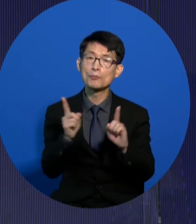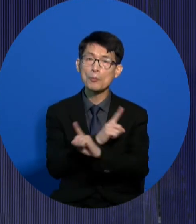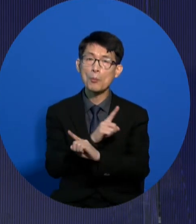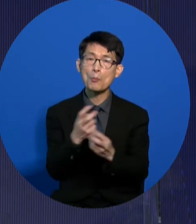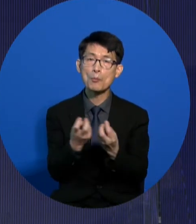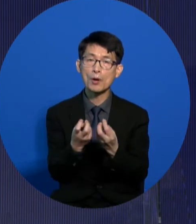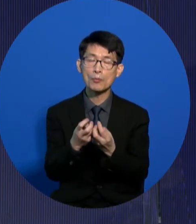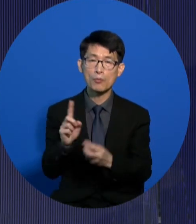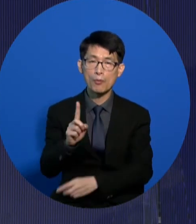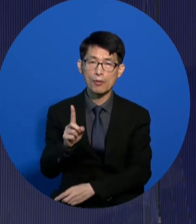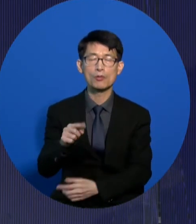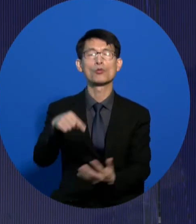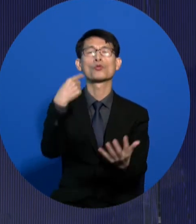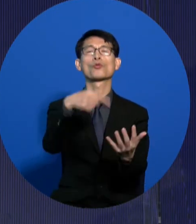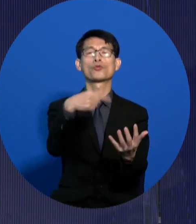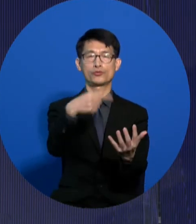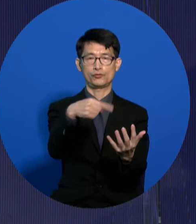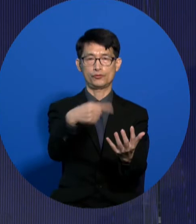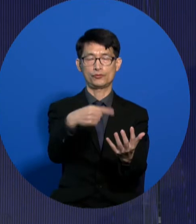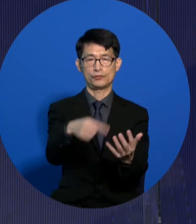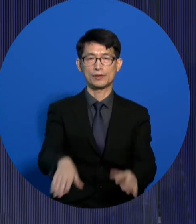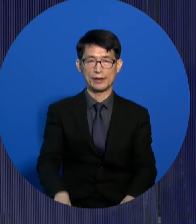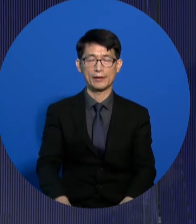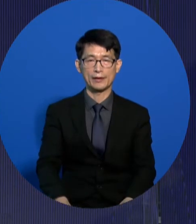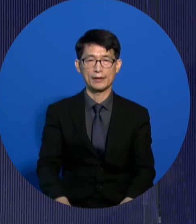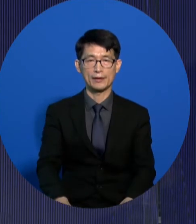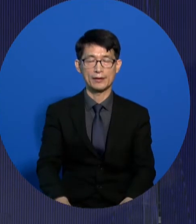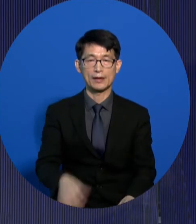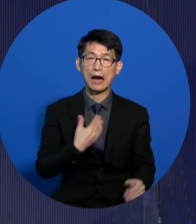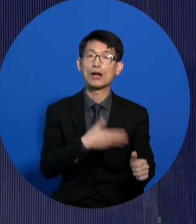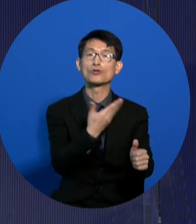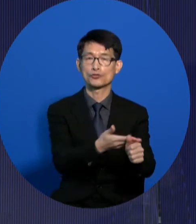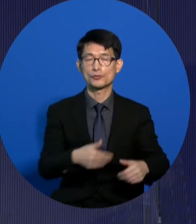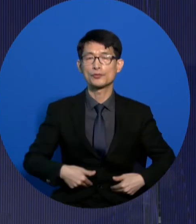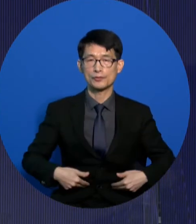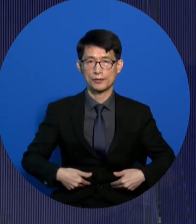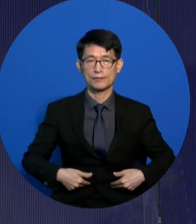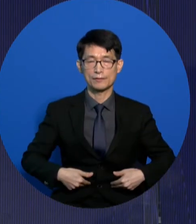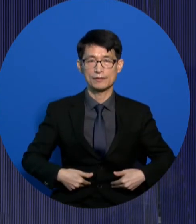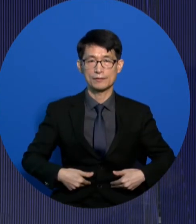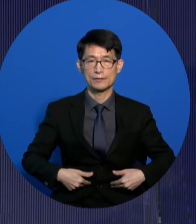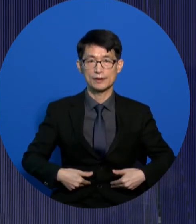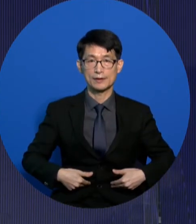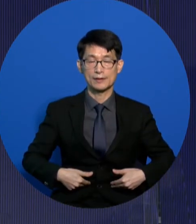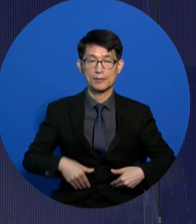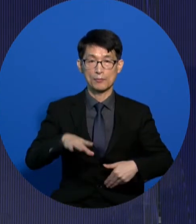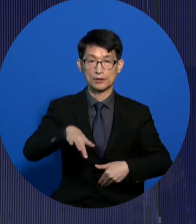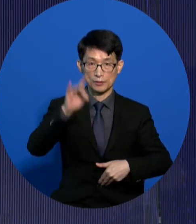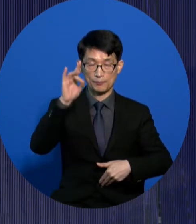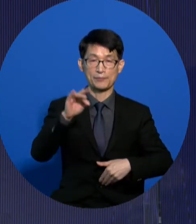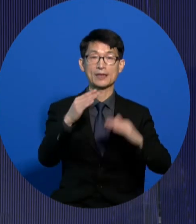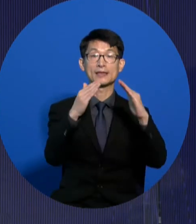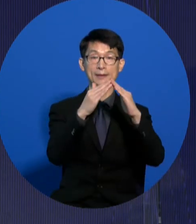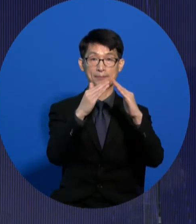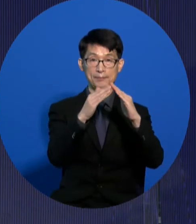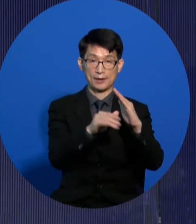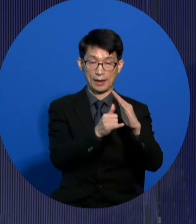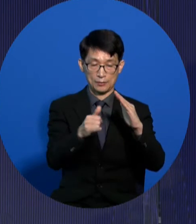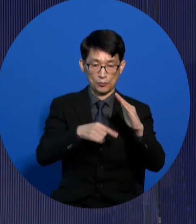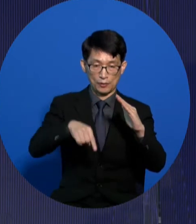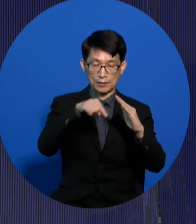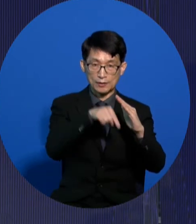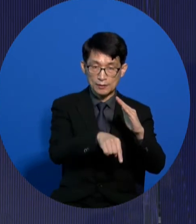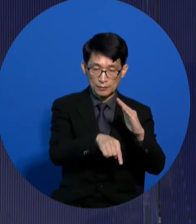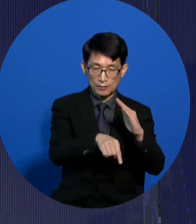제가 아까 전에도 언급한 교육에서 이 가정이라는 조그만 사회에서 그